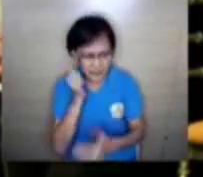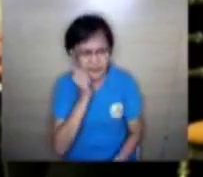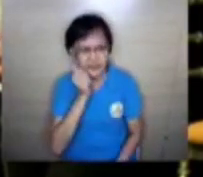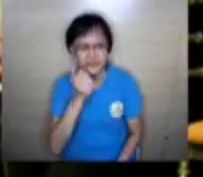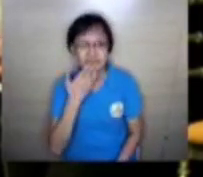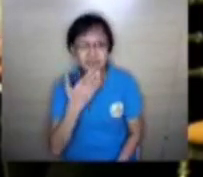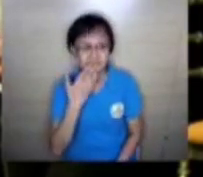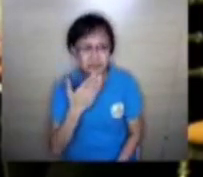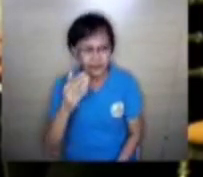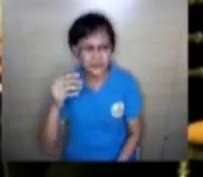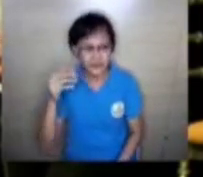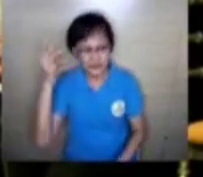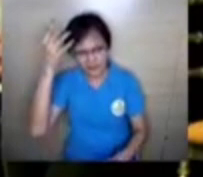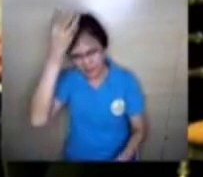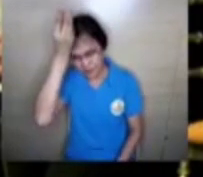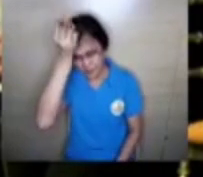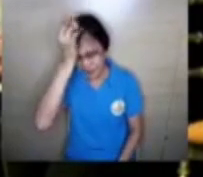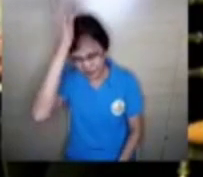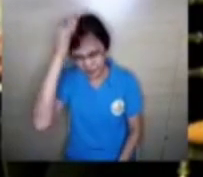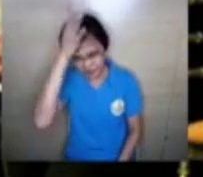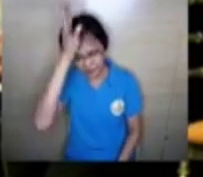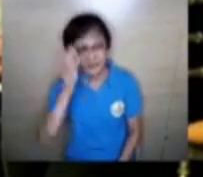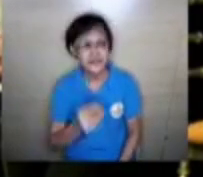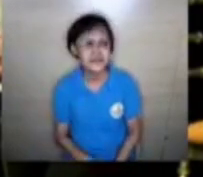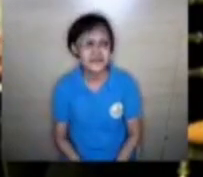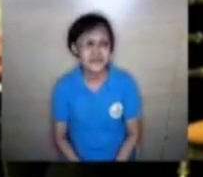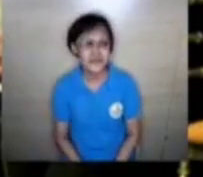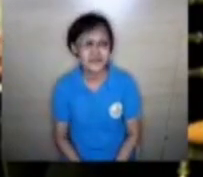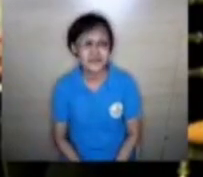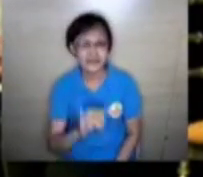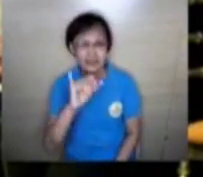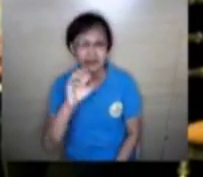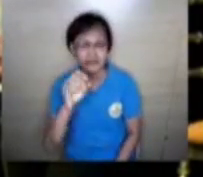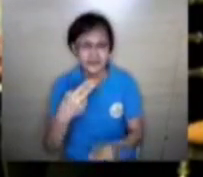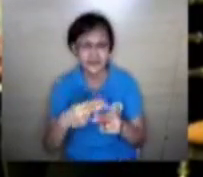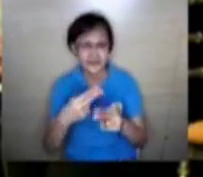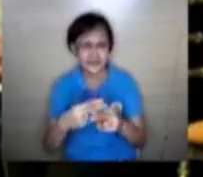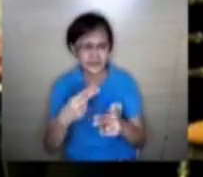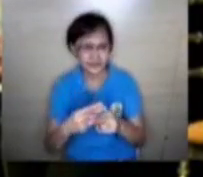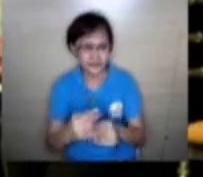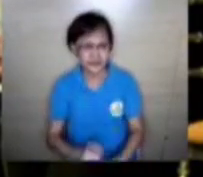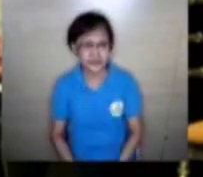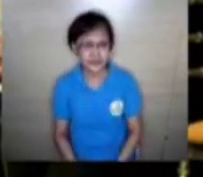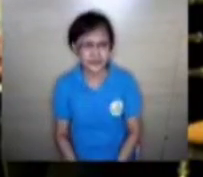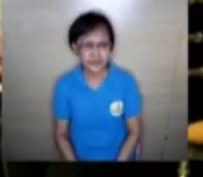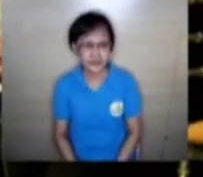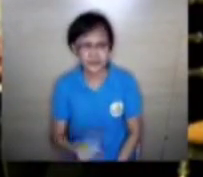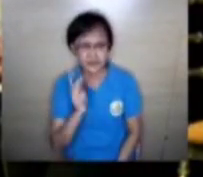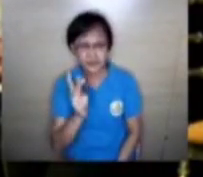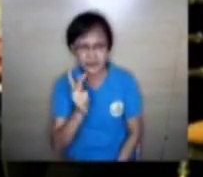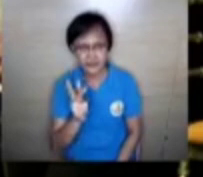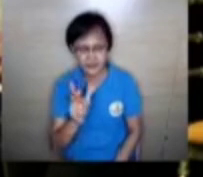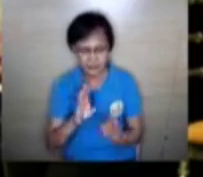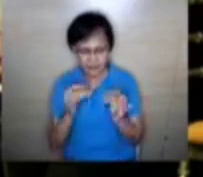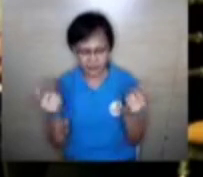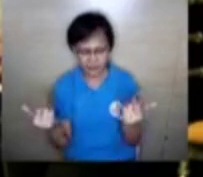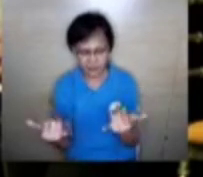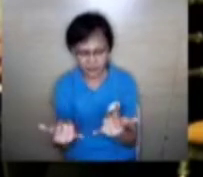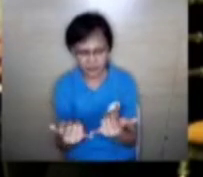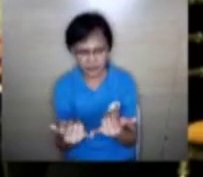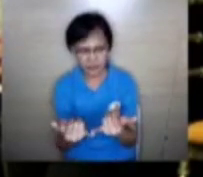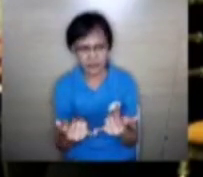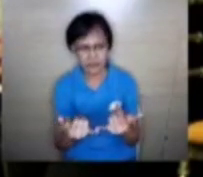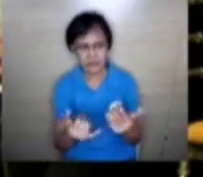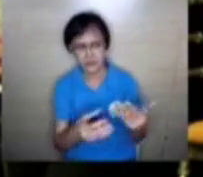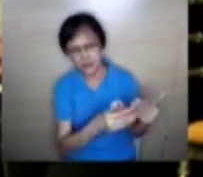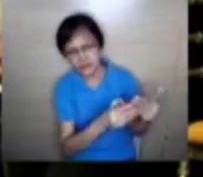Parang kulang yata yung ulat niyo, Madjo. Sa ating 30 barangay, sa pangunguna ng